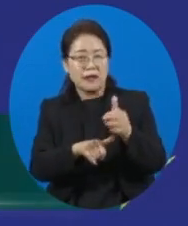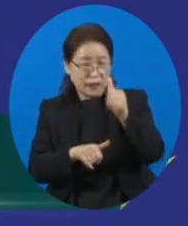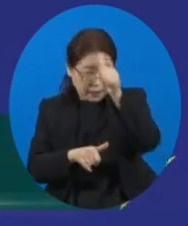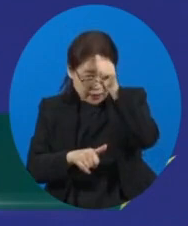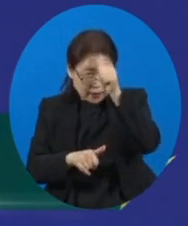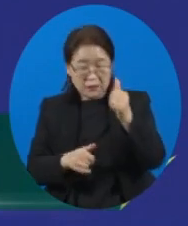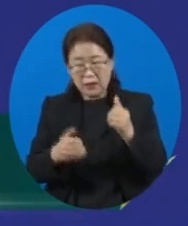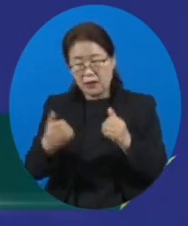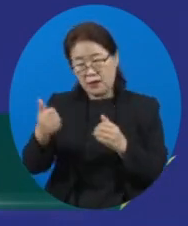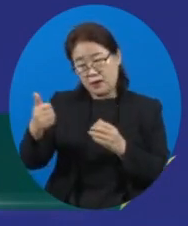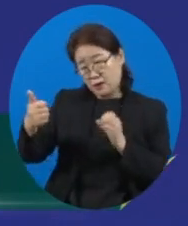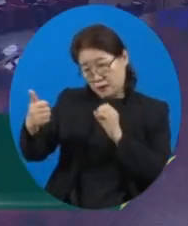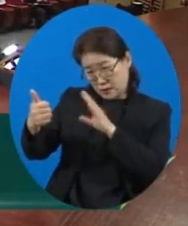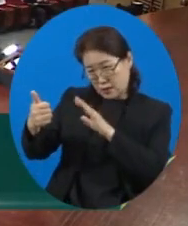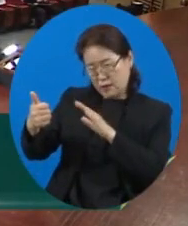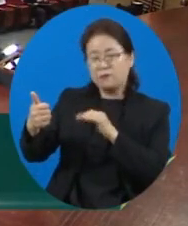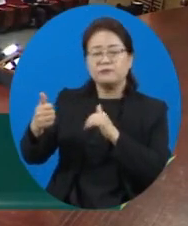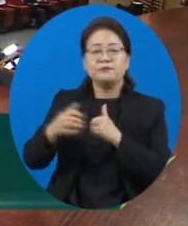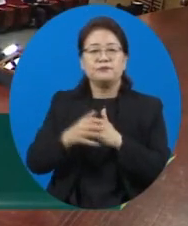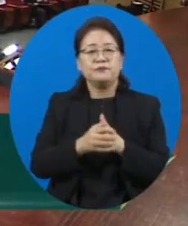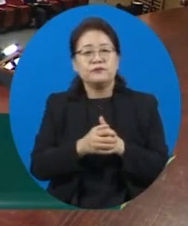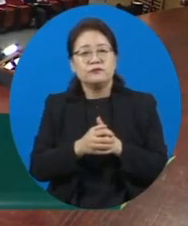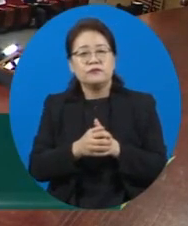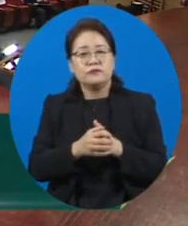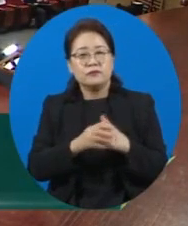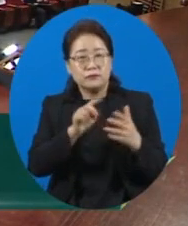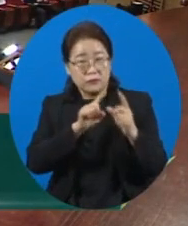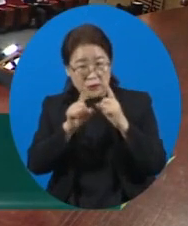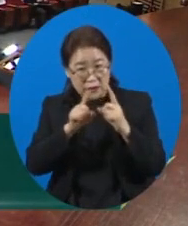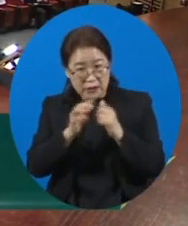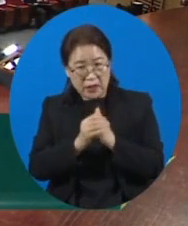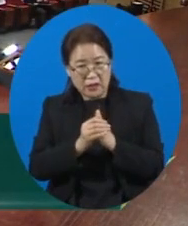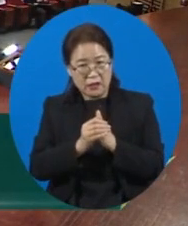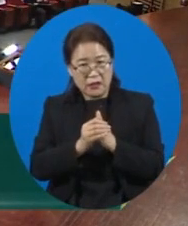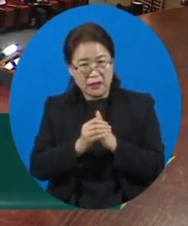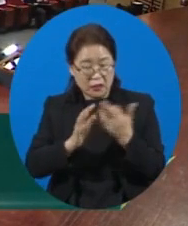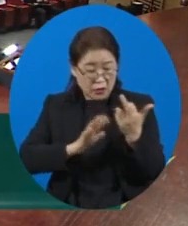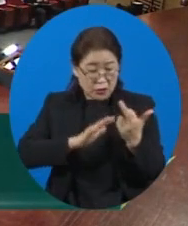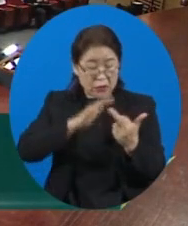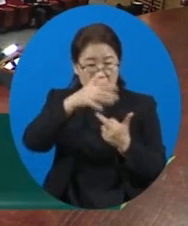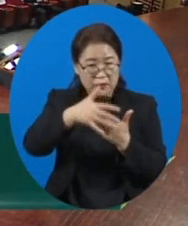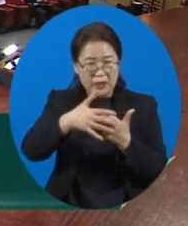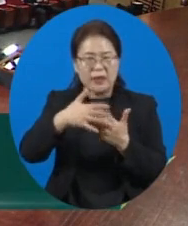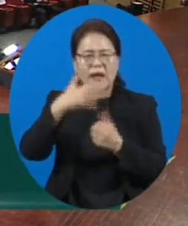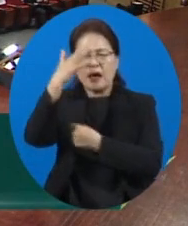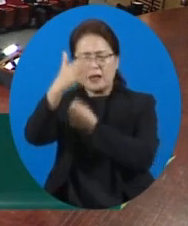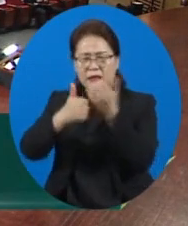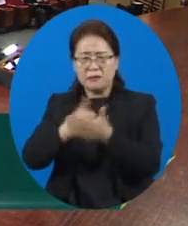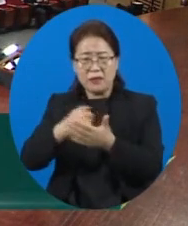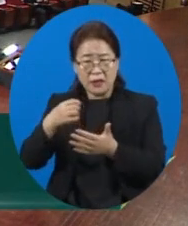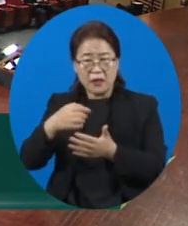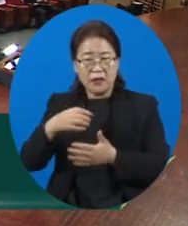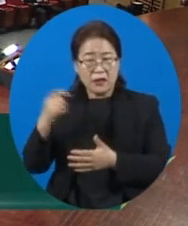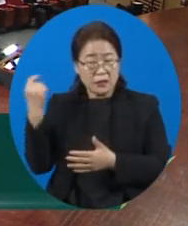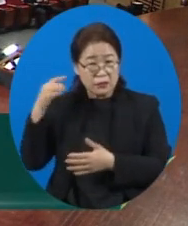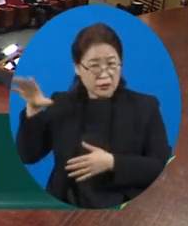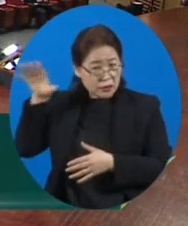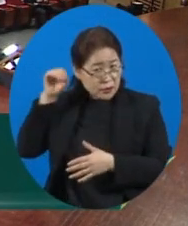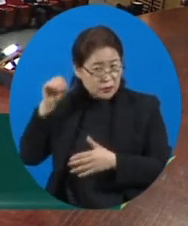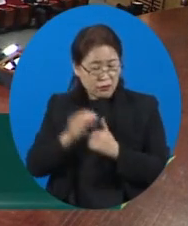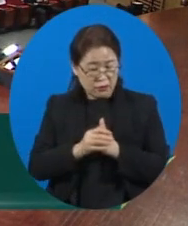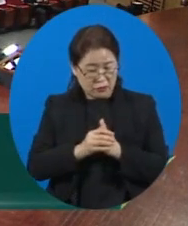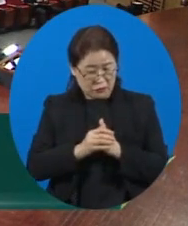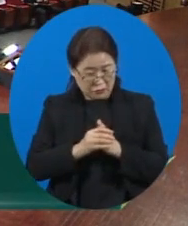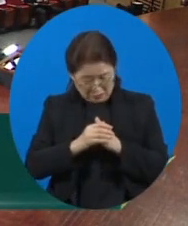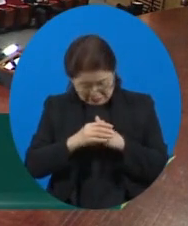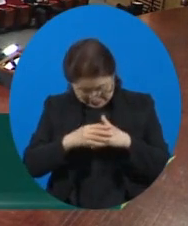합니다. 우리 함께 읽어볼까요? 다 같이요. 이르되 내가 동산에서 하나님의 소리를 듣고 내가